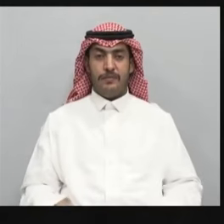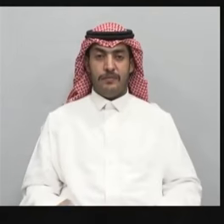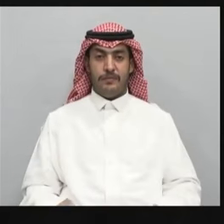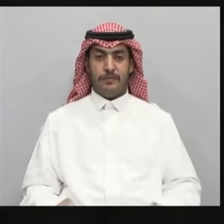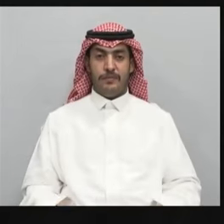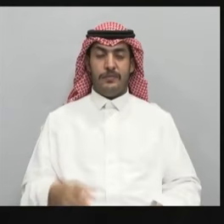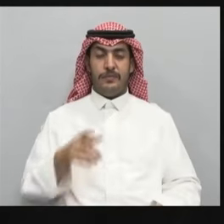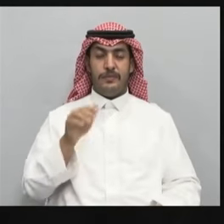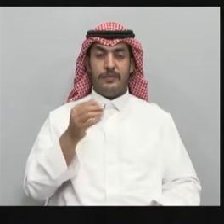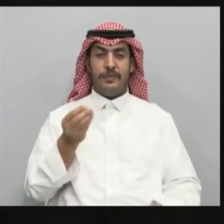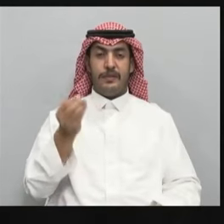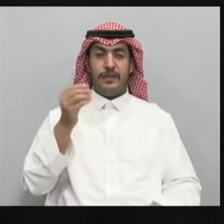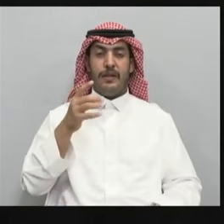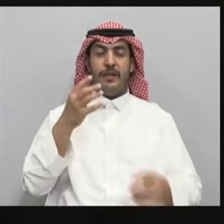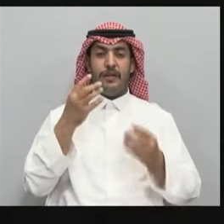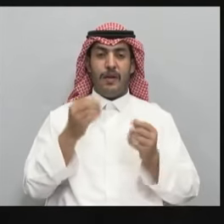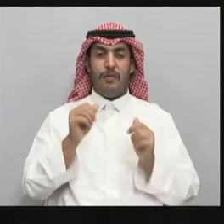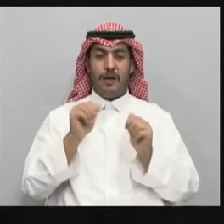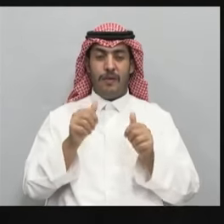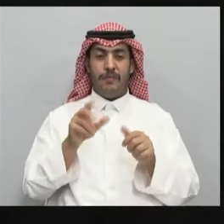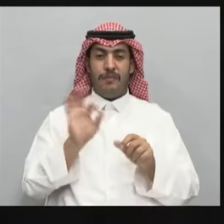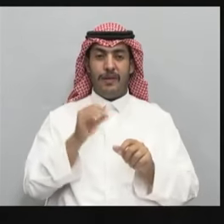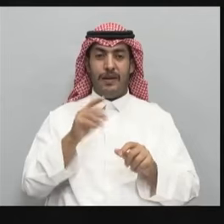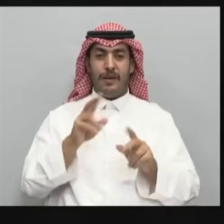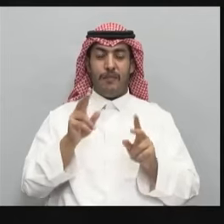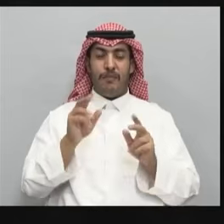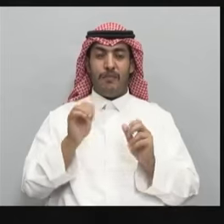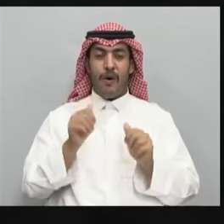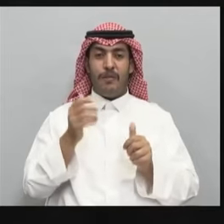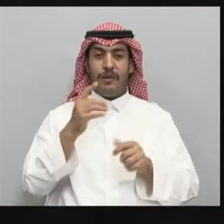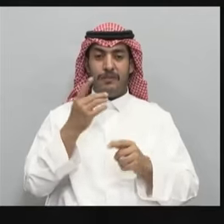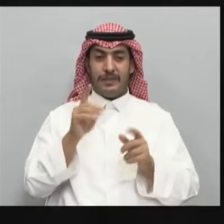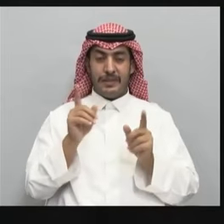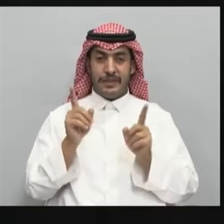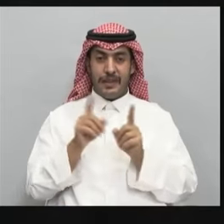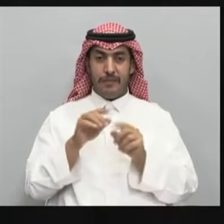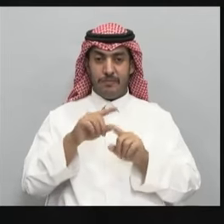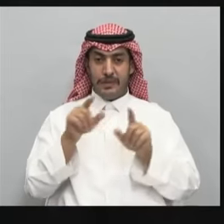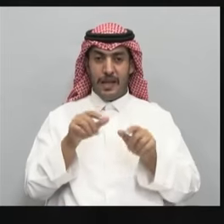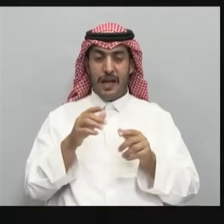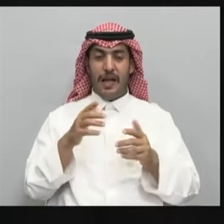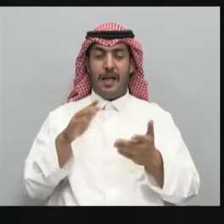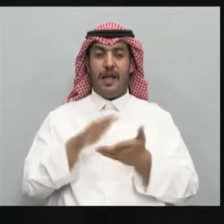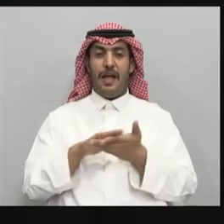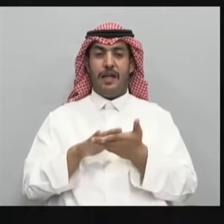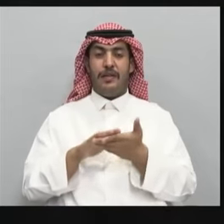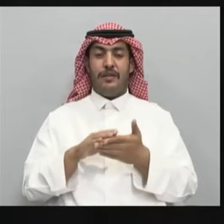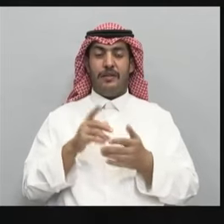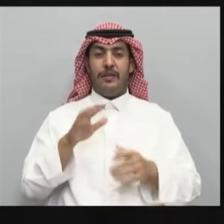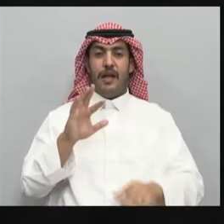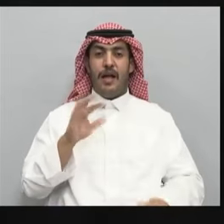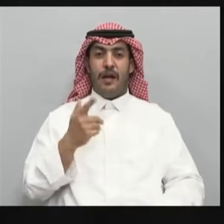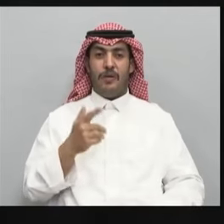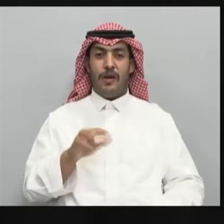يصير راح تقل المقاومه يعني الان تزيد المقاومه اما بتصغير مساحه مقطعه العرضي او